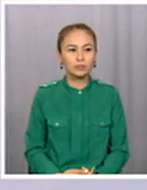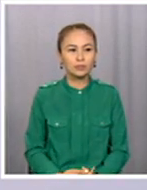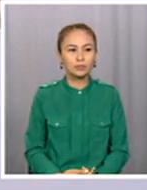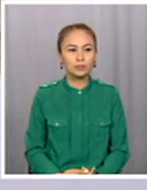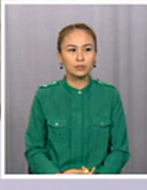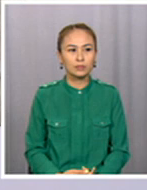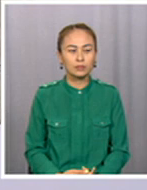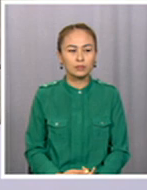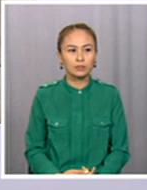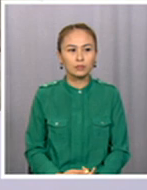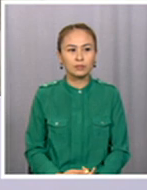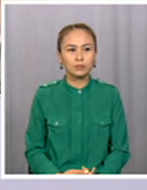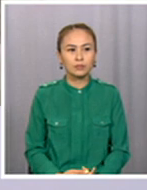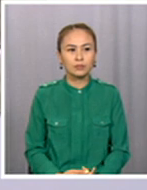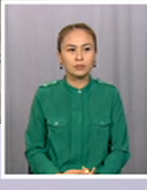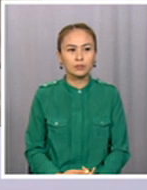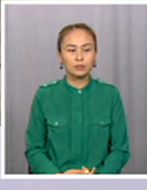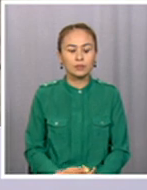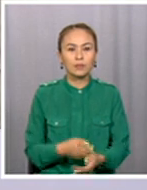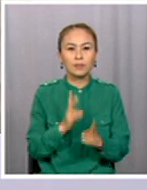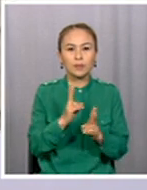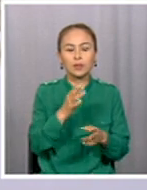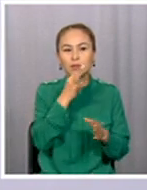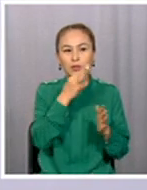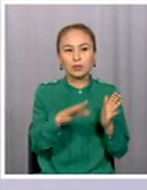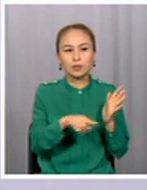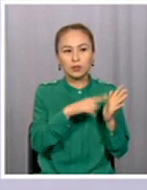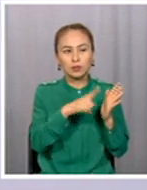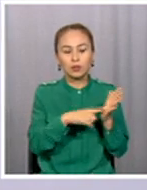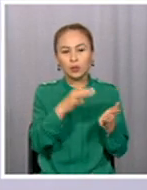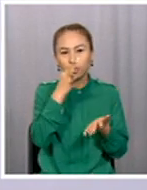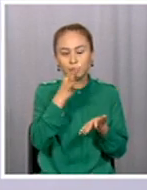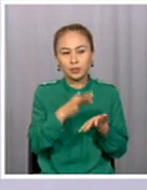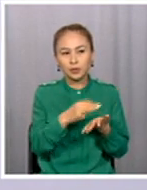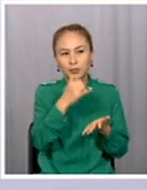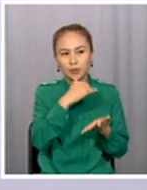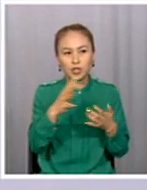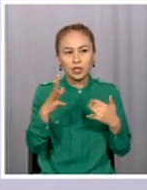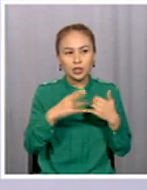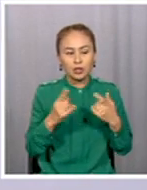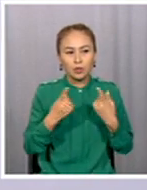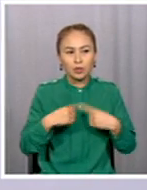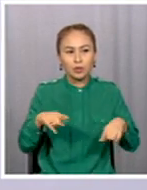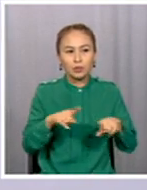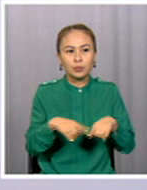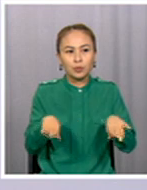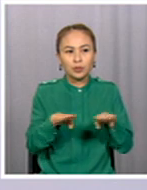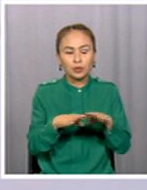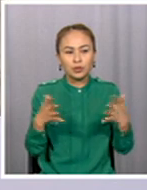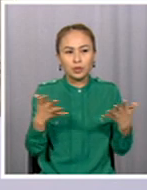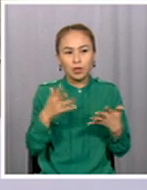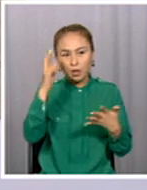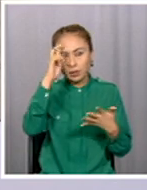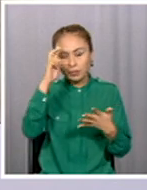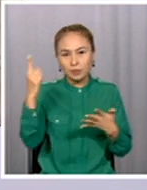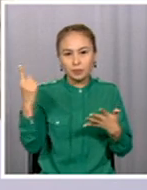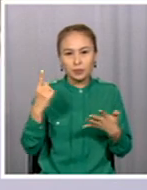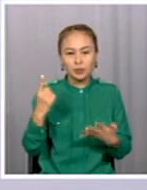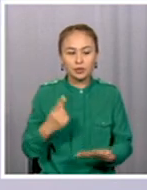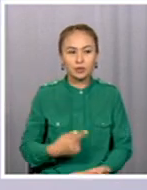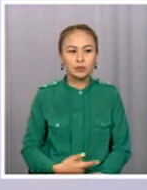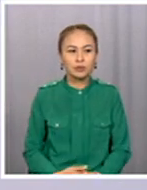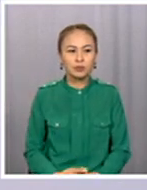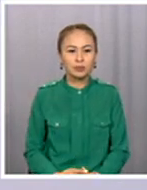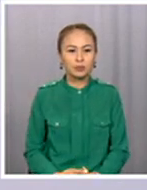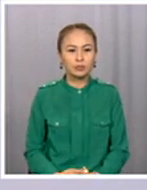осы диаграммаға байланысты кейбір сұрақтарға жауап беріп көрейік. Жер көлемі бойынша қай мемлекет бірінші? Демек,